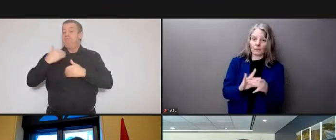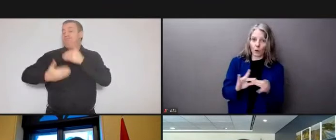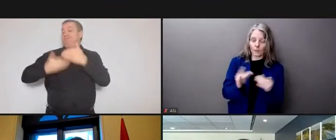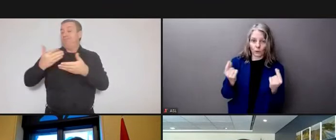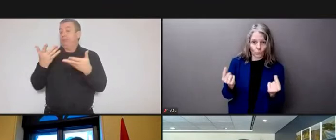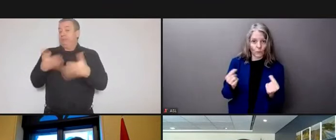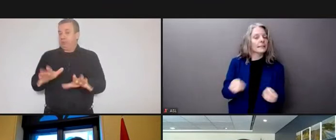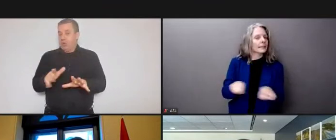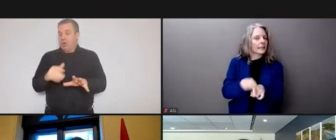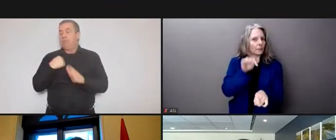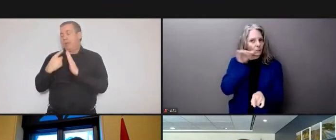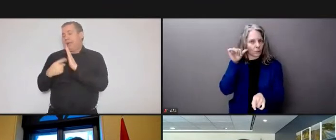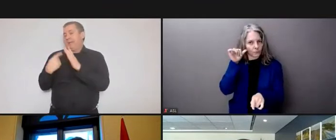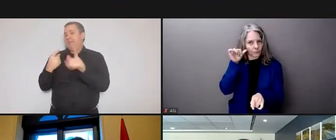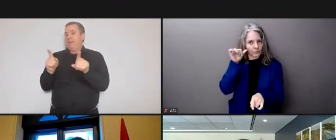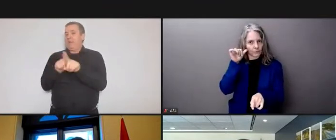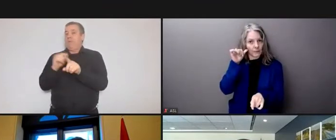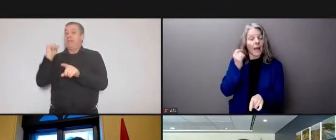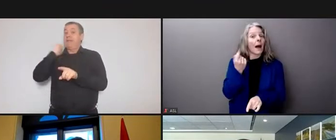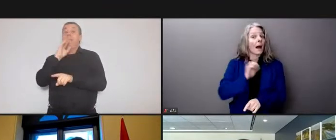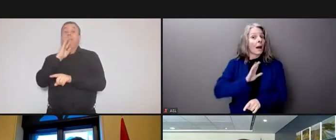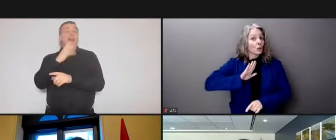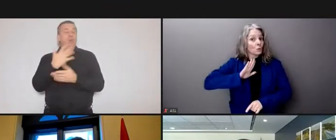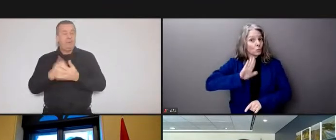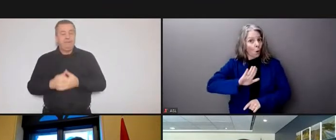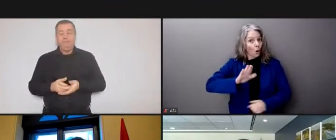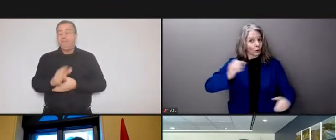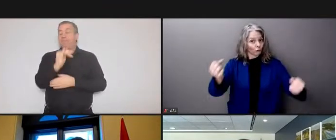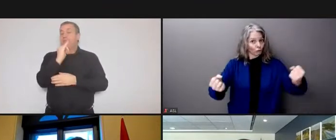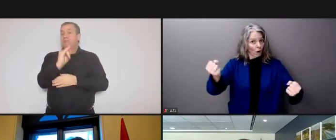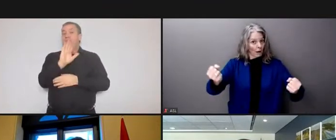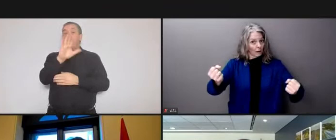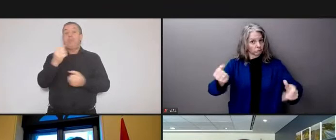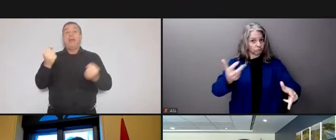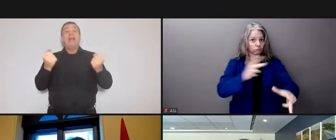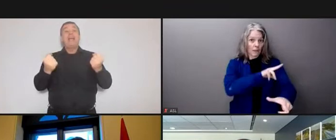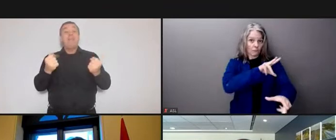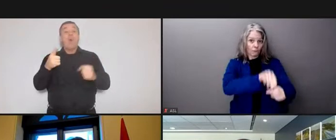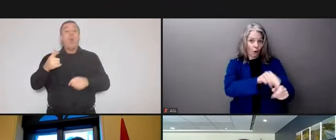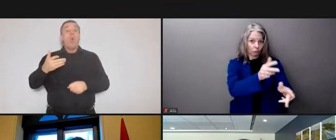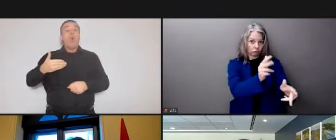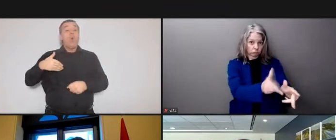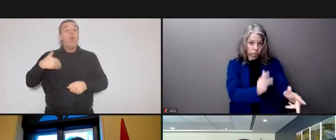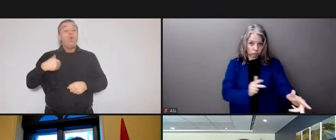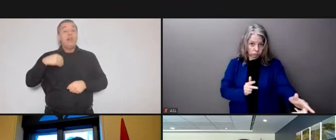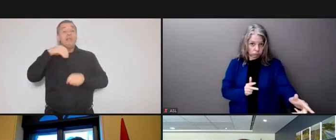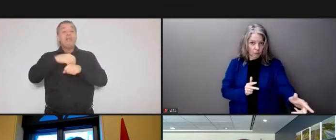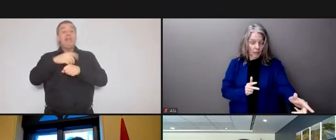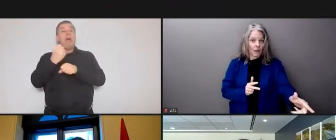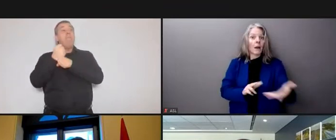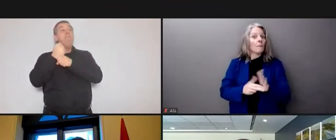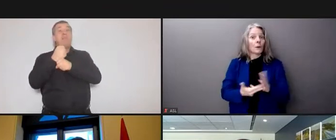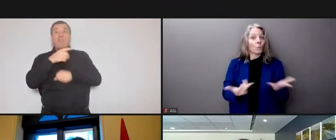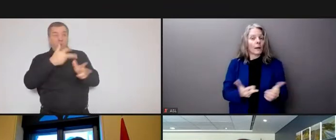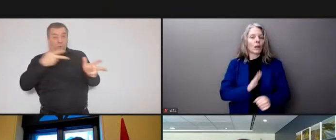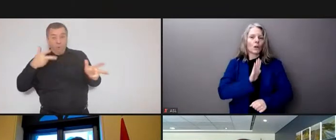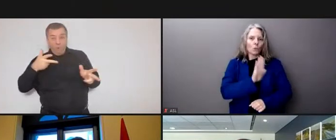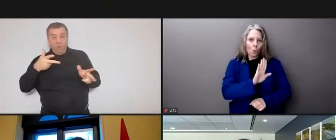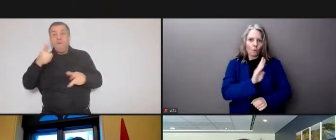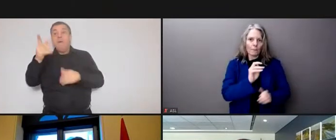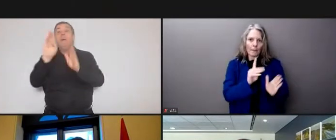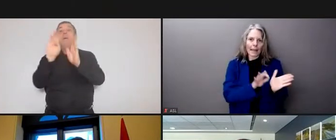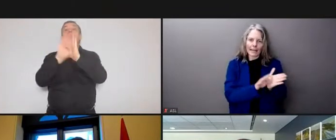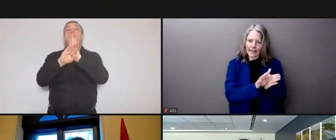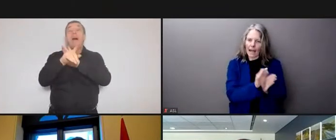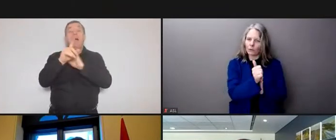if your truck is being used in these protests your bank account will be frozen and